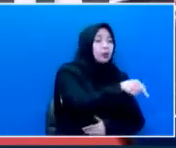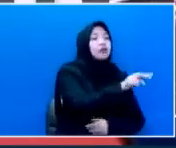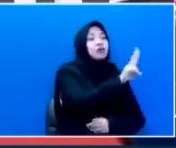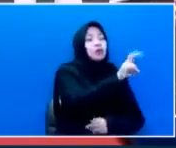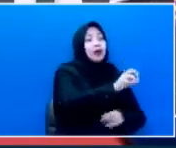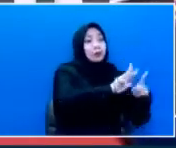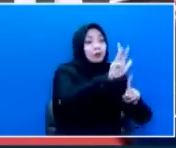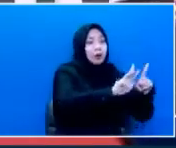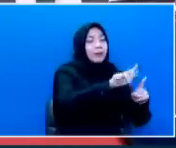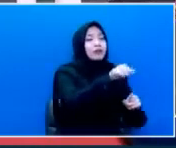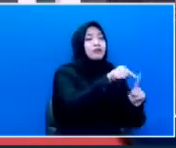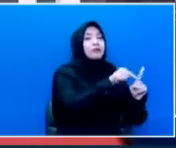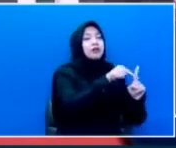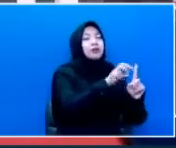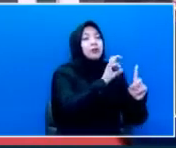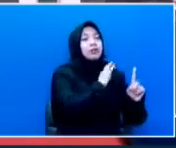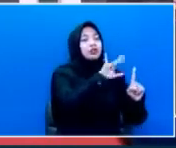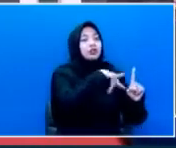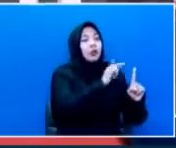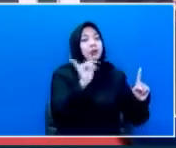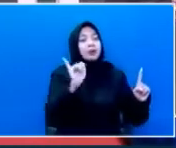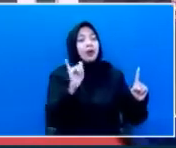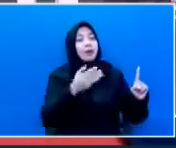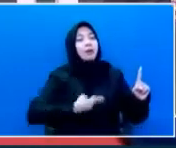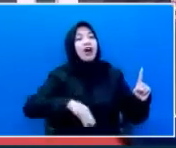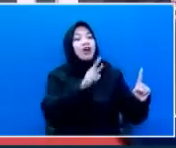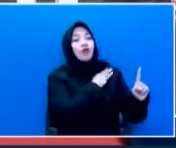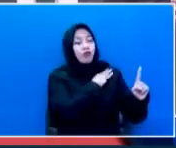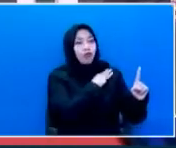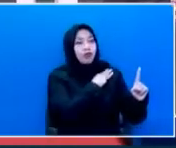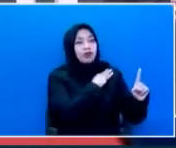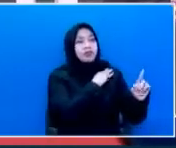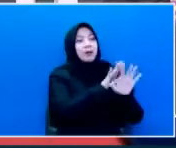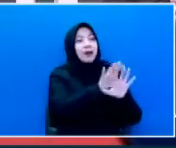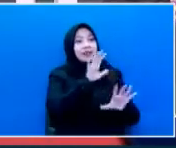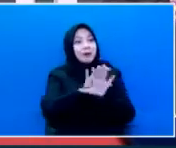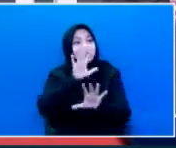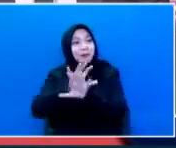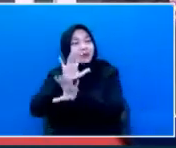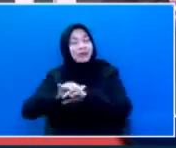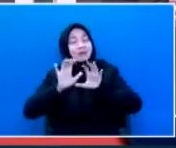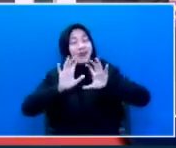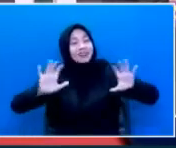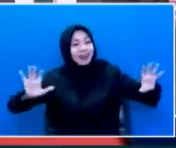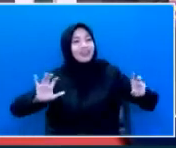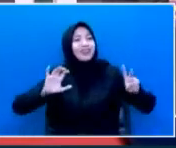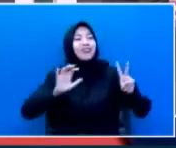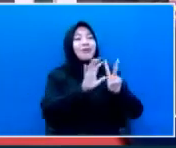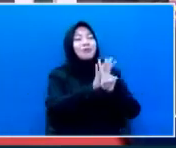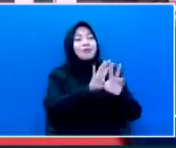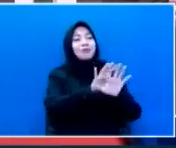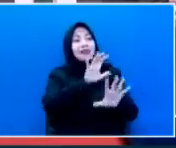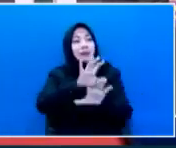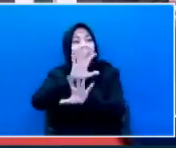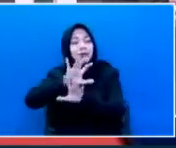eh Presiden Jokowi bersama Kia Maruf Amin itu didukung oleh semua elemen yang eh sedang